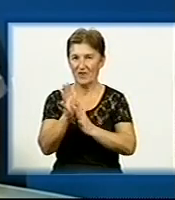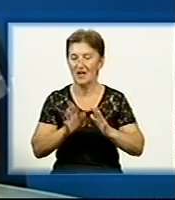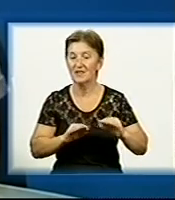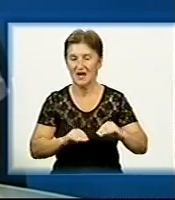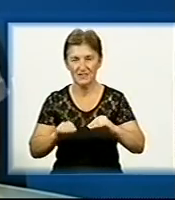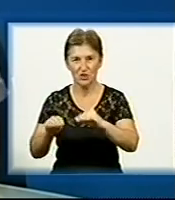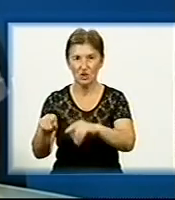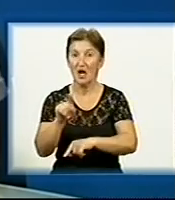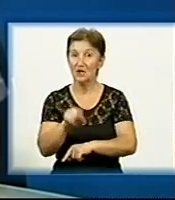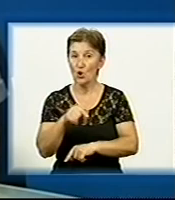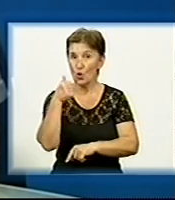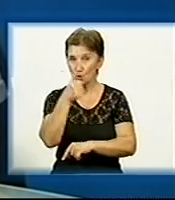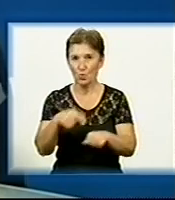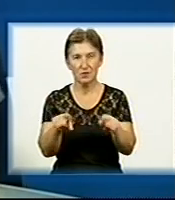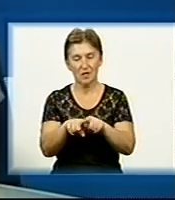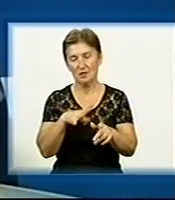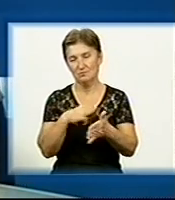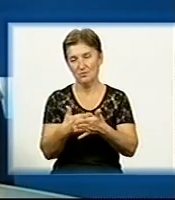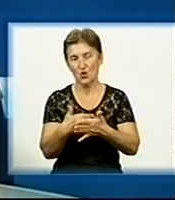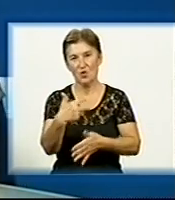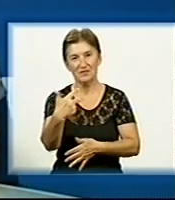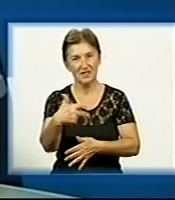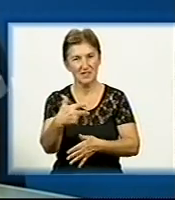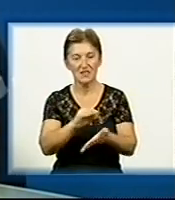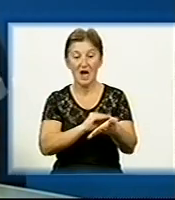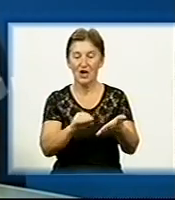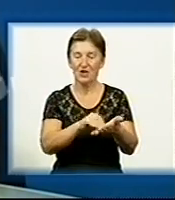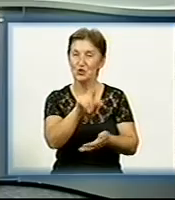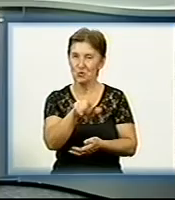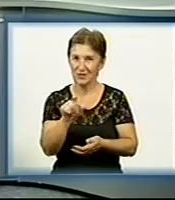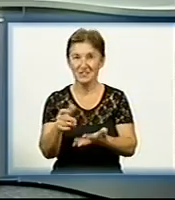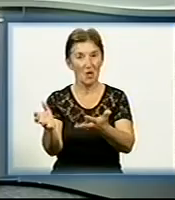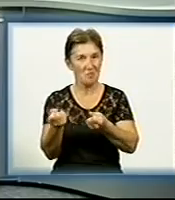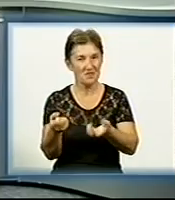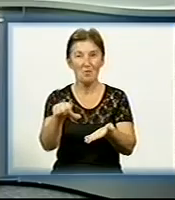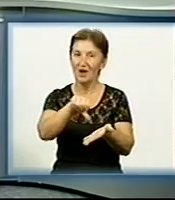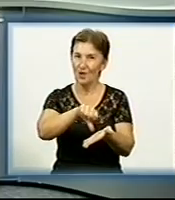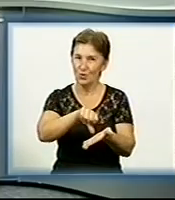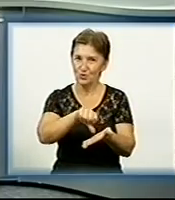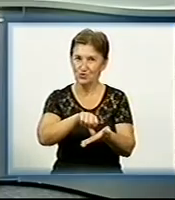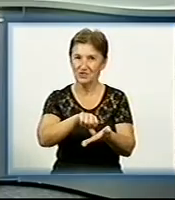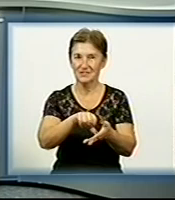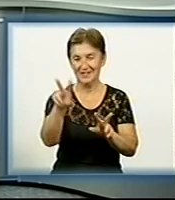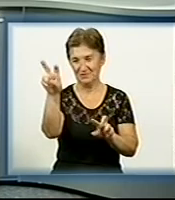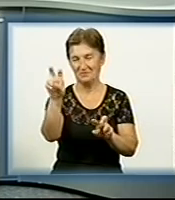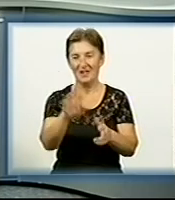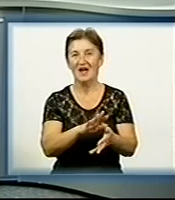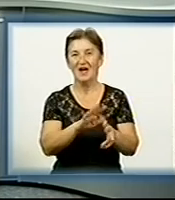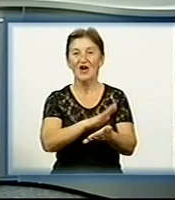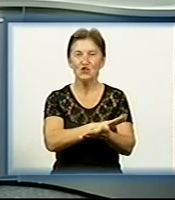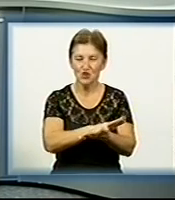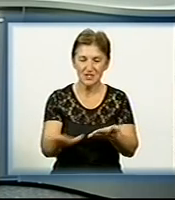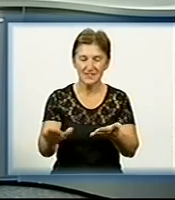також. Цього року також було близько 30 журналістів. Приймали участь «Чистий ліс».